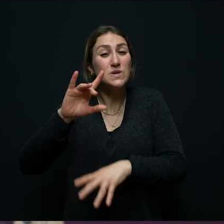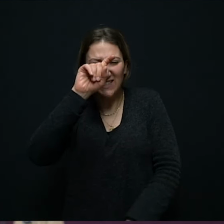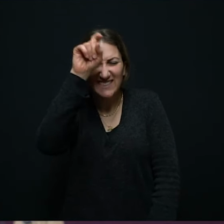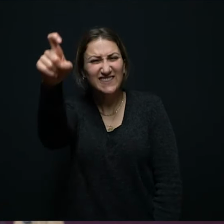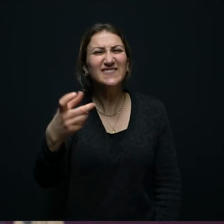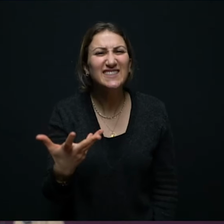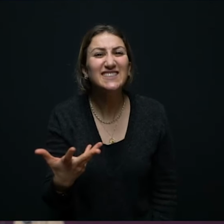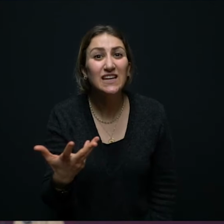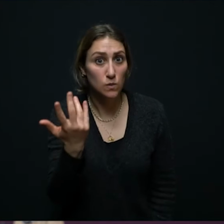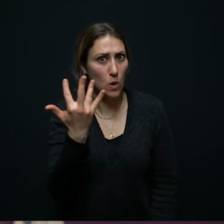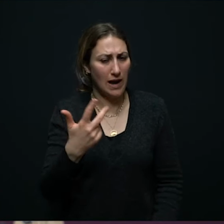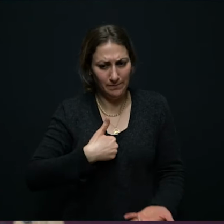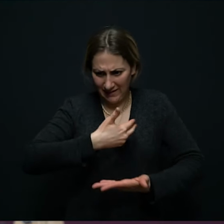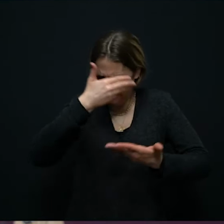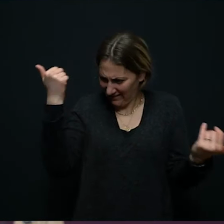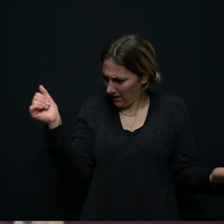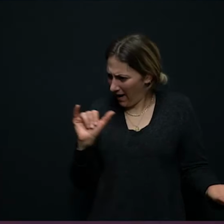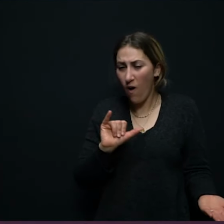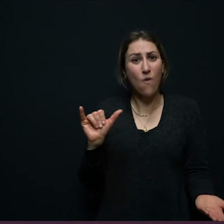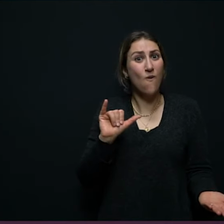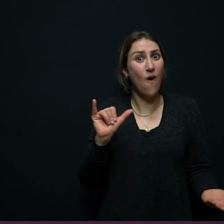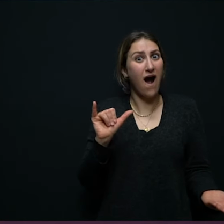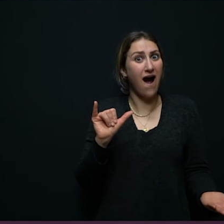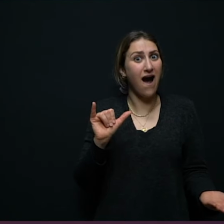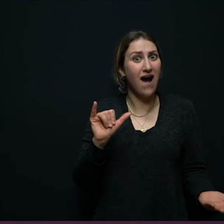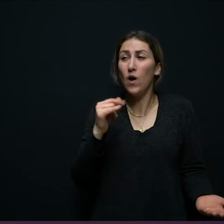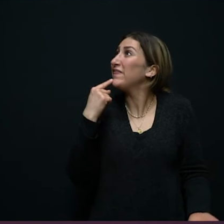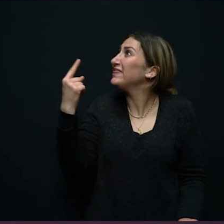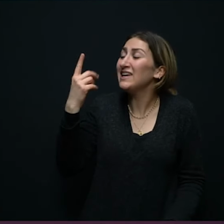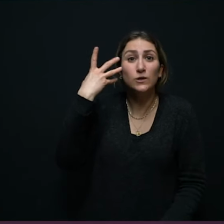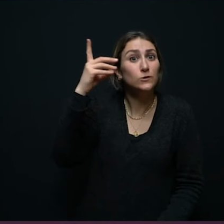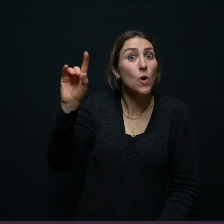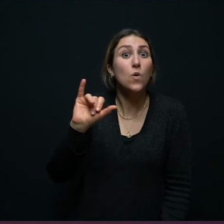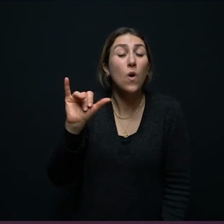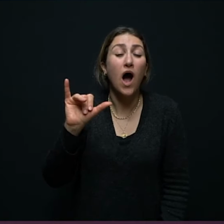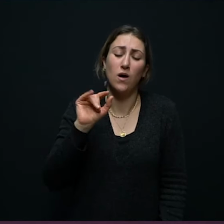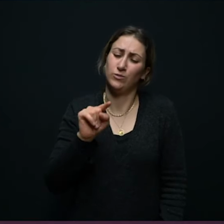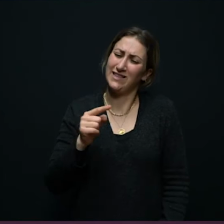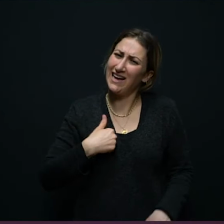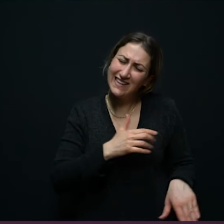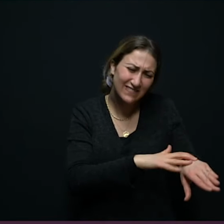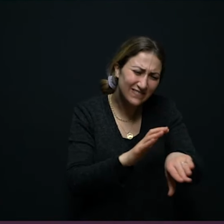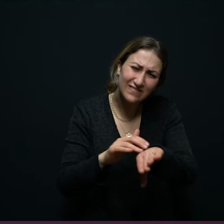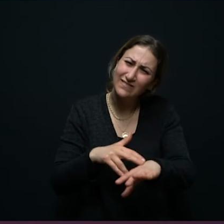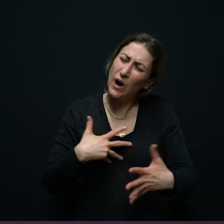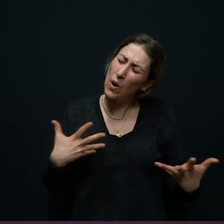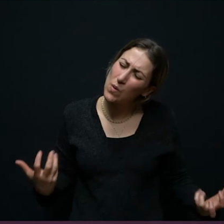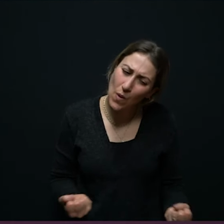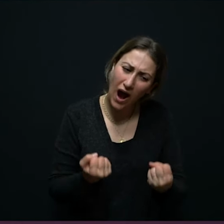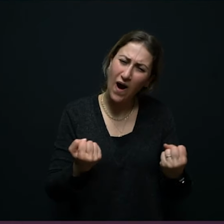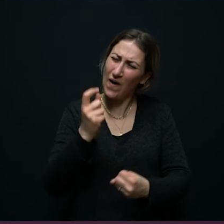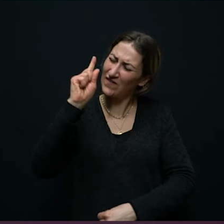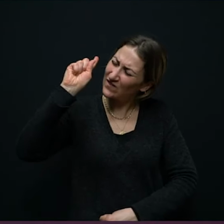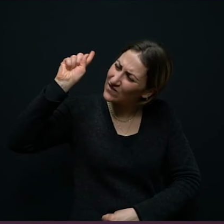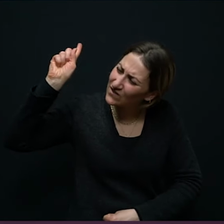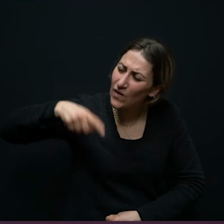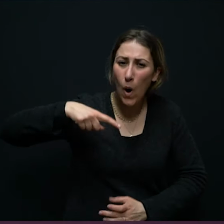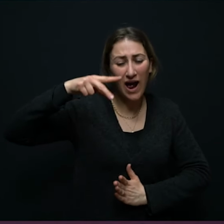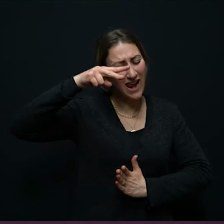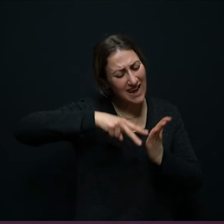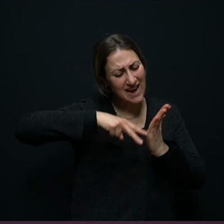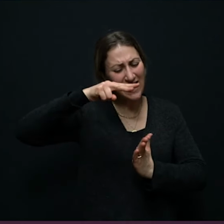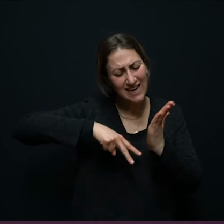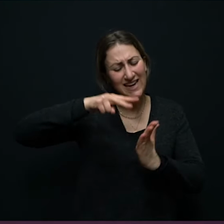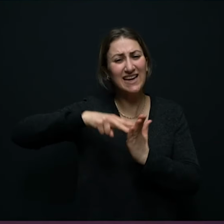de la peine à grandir dans la sainteté je vous encourage à lire votre bible vous encourage à l'écouté si vous ne savez pas